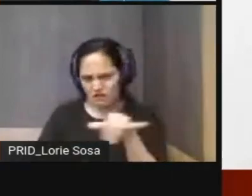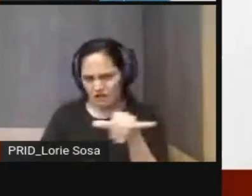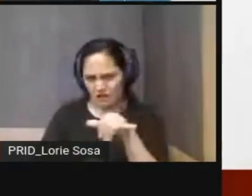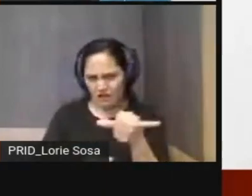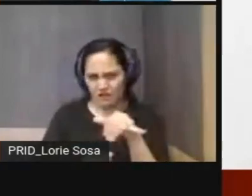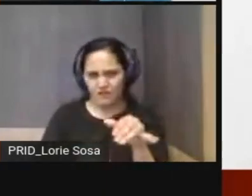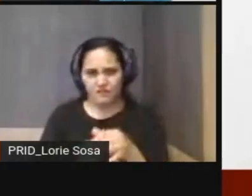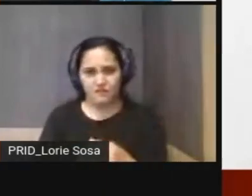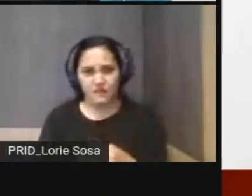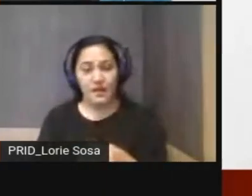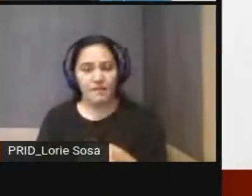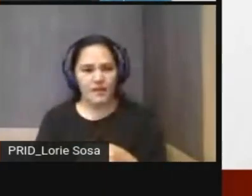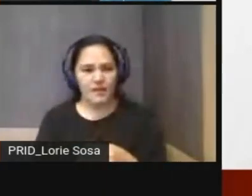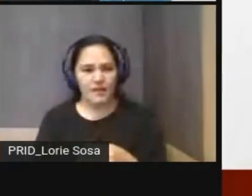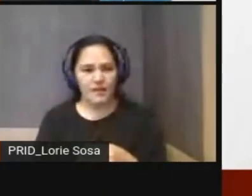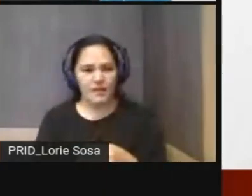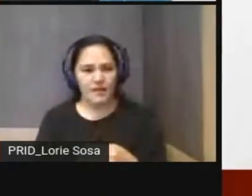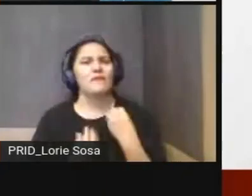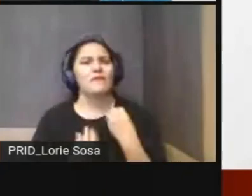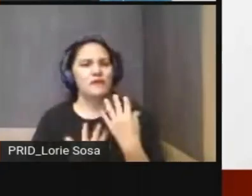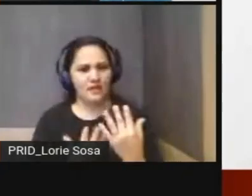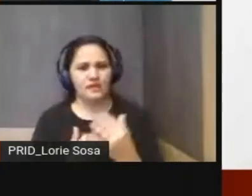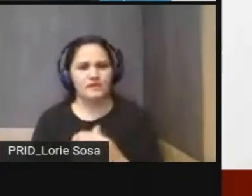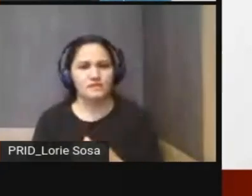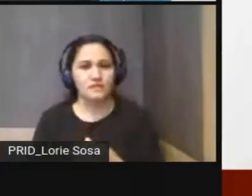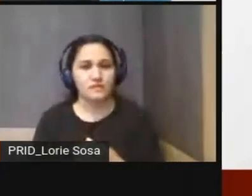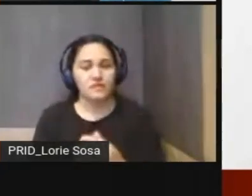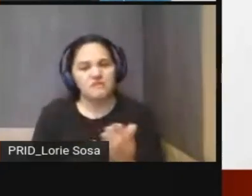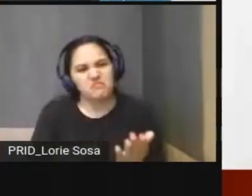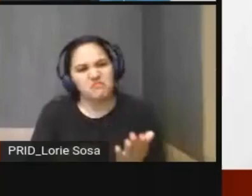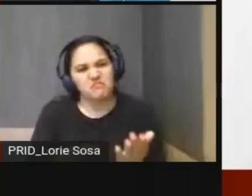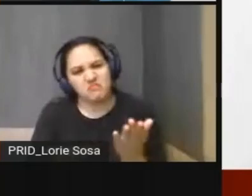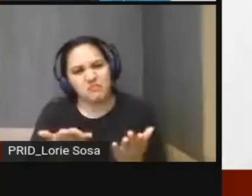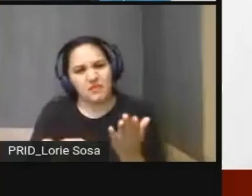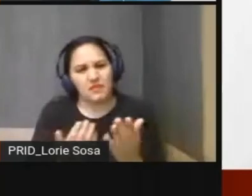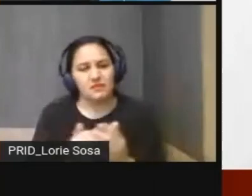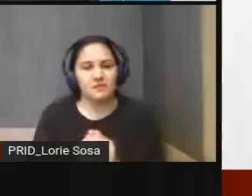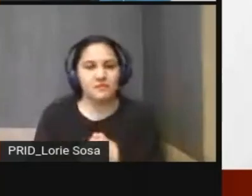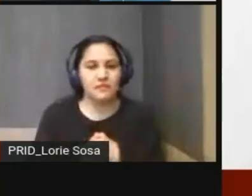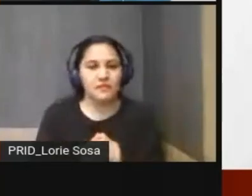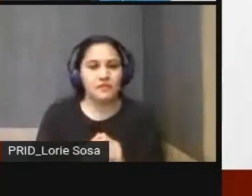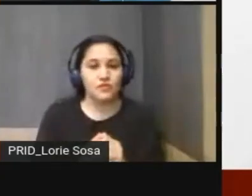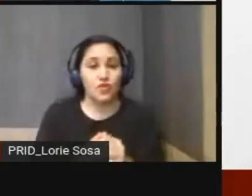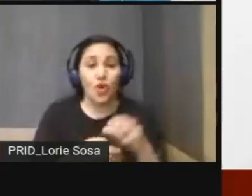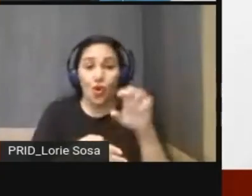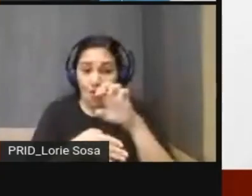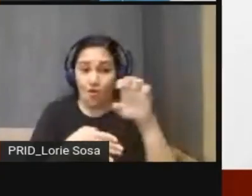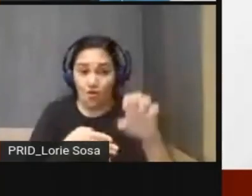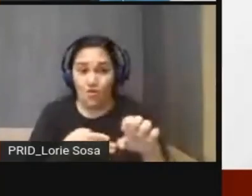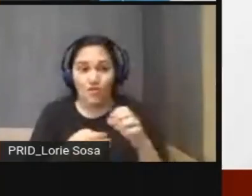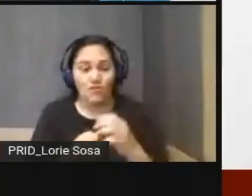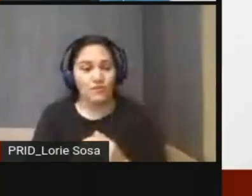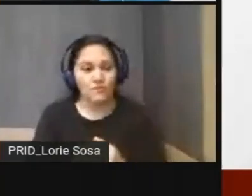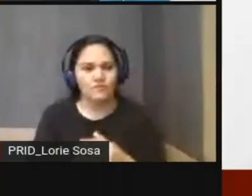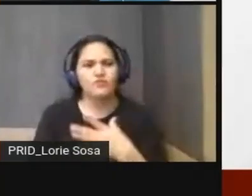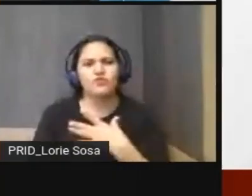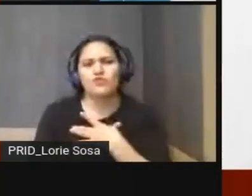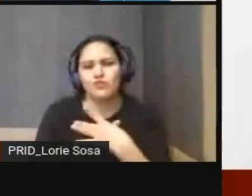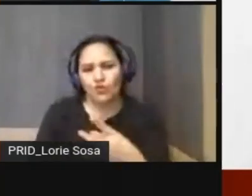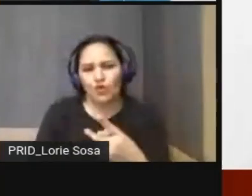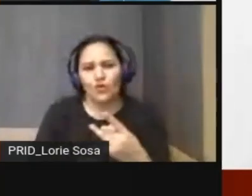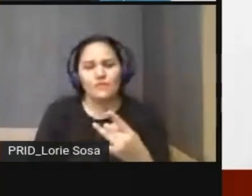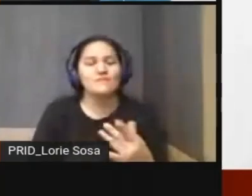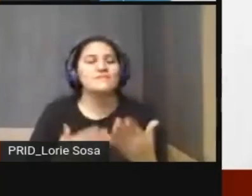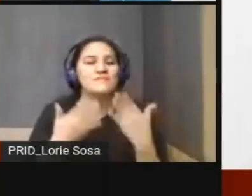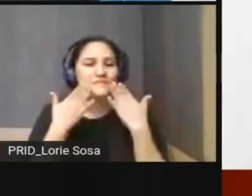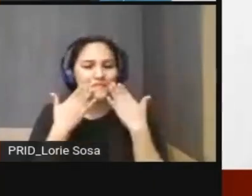pa. And siguro bilang pagtatapos, no, nais ko lamang again pasalamatan ang